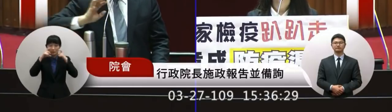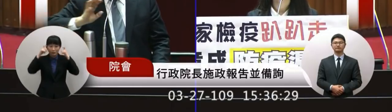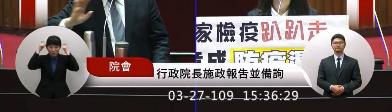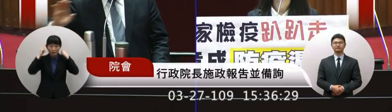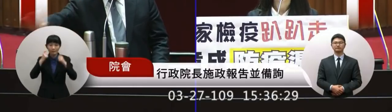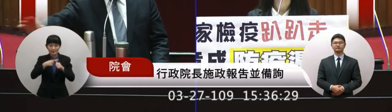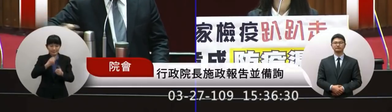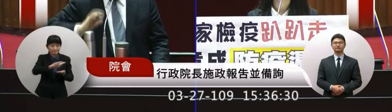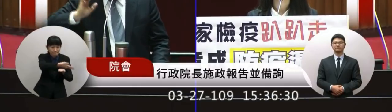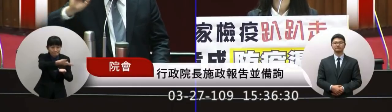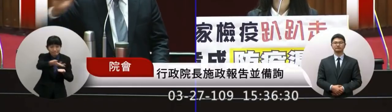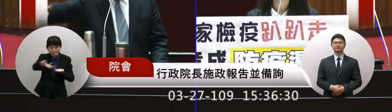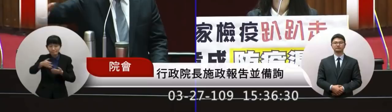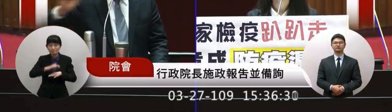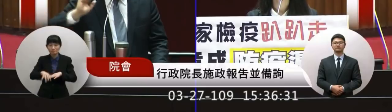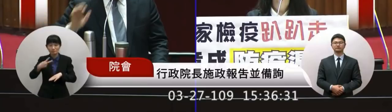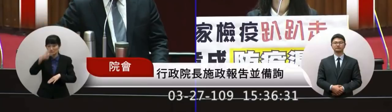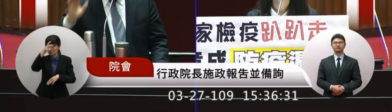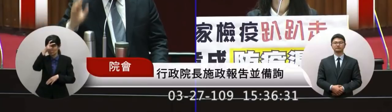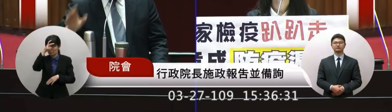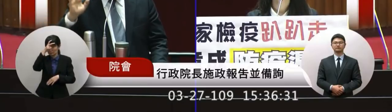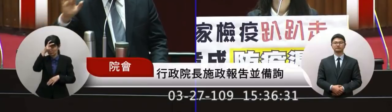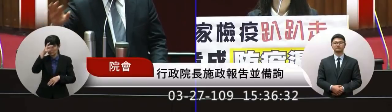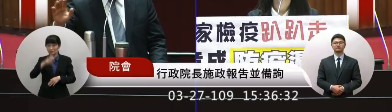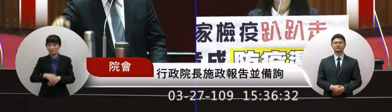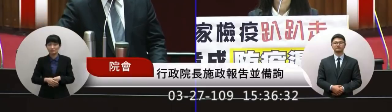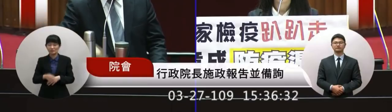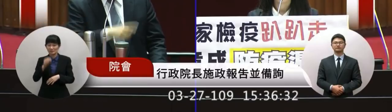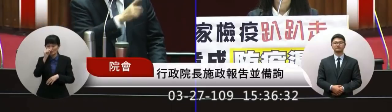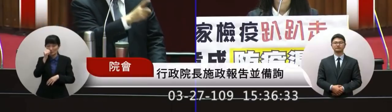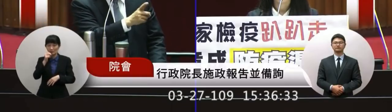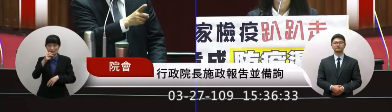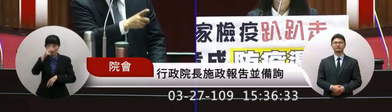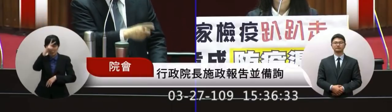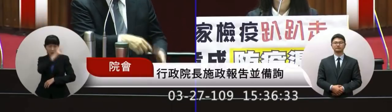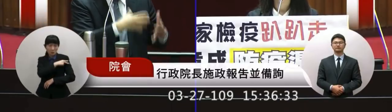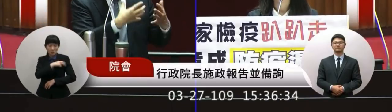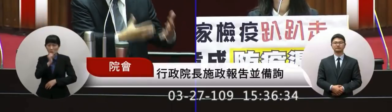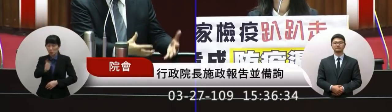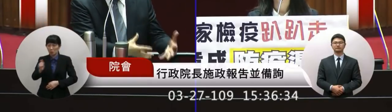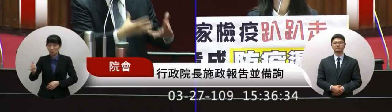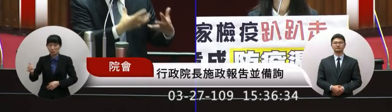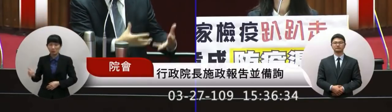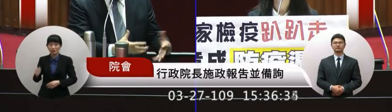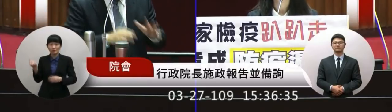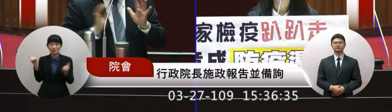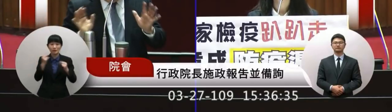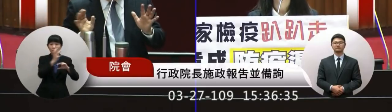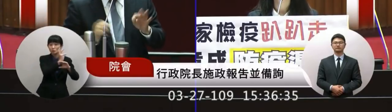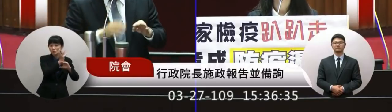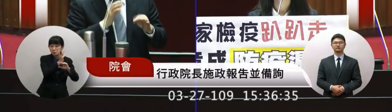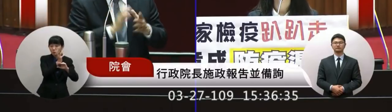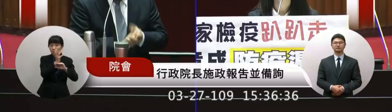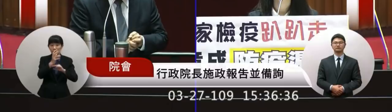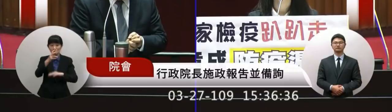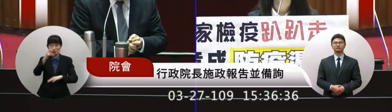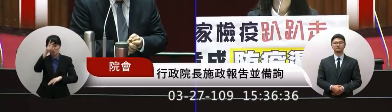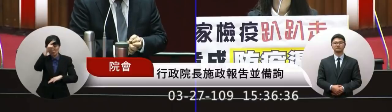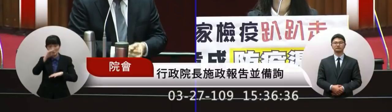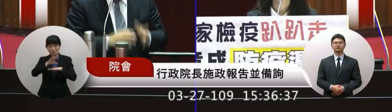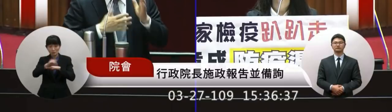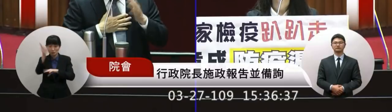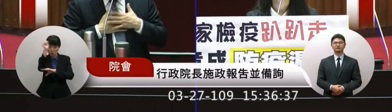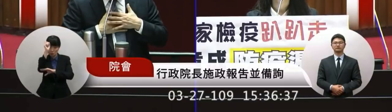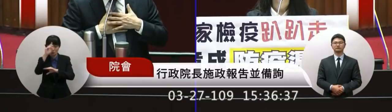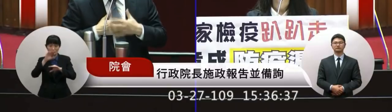还有像警察、像特别执勤的人员，刚才讲救护车、消防车等。